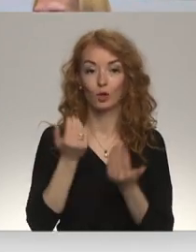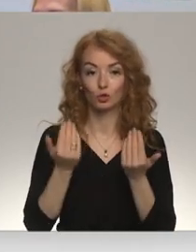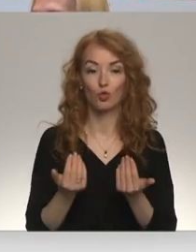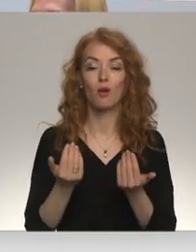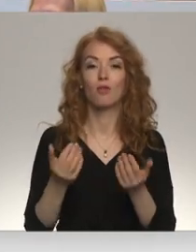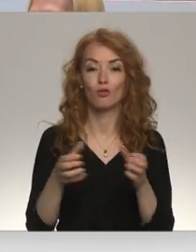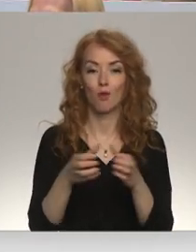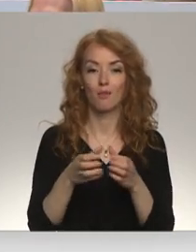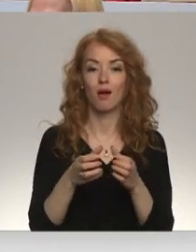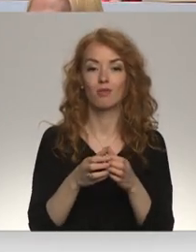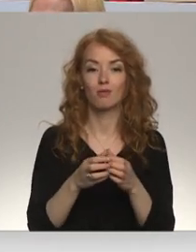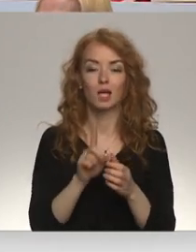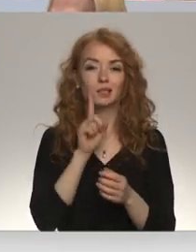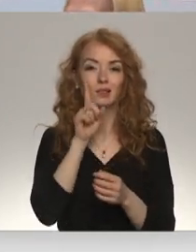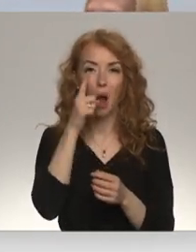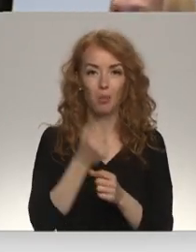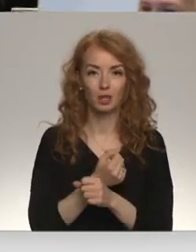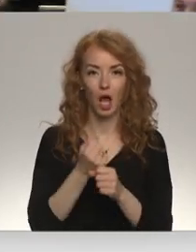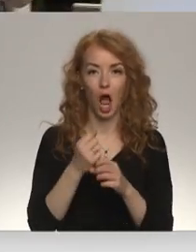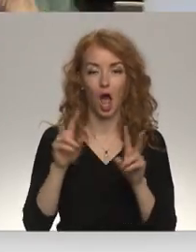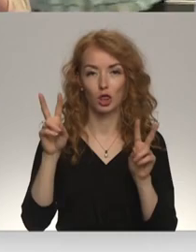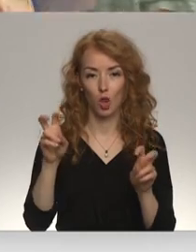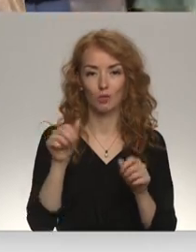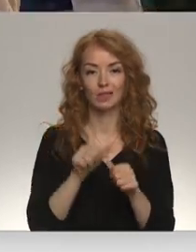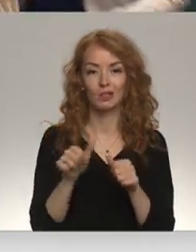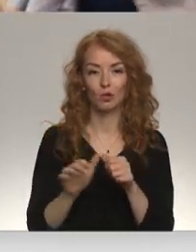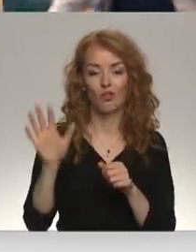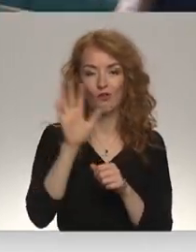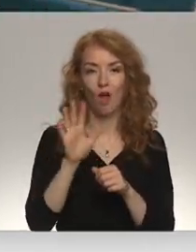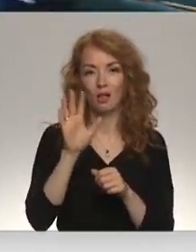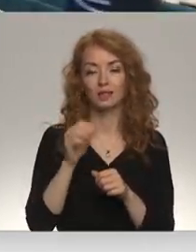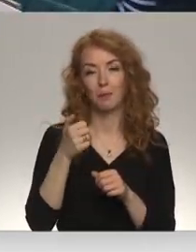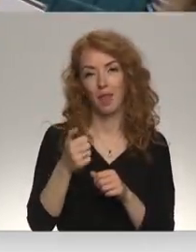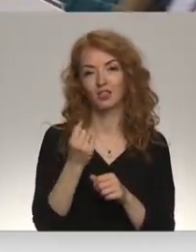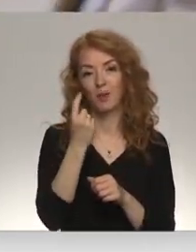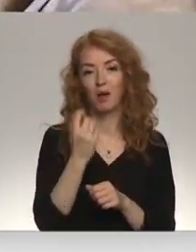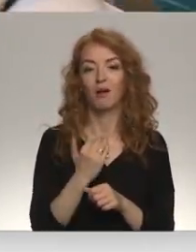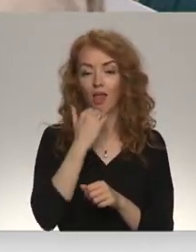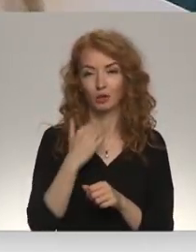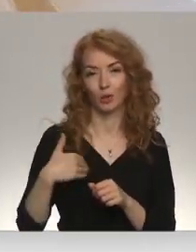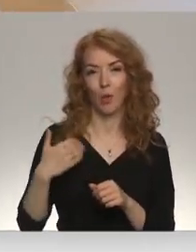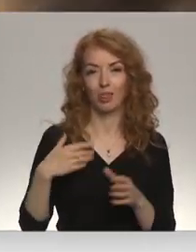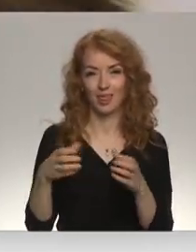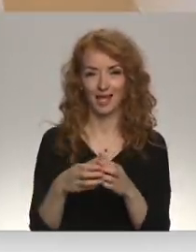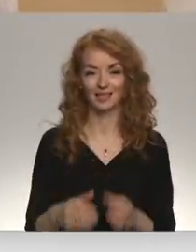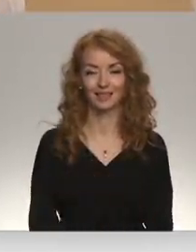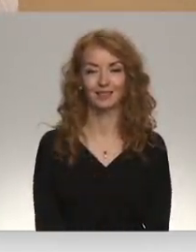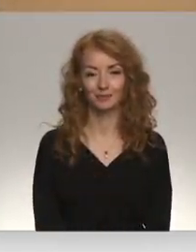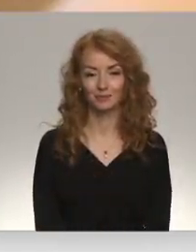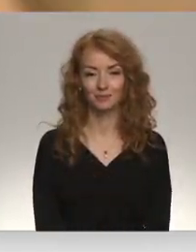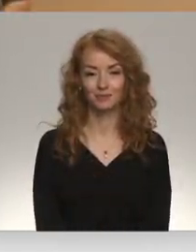plūca komanda Skābais Ātoms, jeb Siguldas valsts gimnāzijas 11. Klases skolnieces.